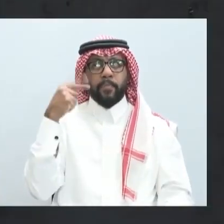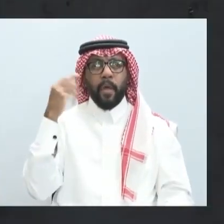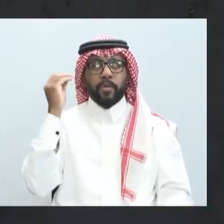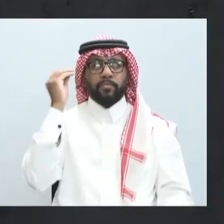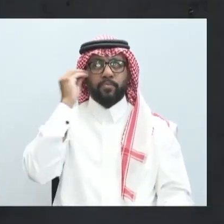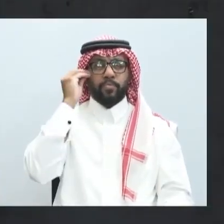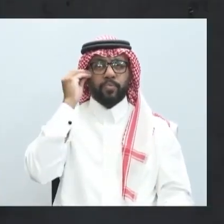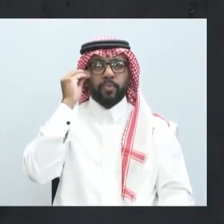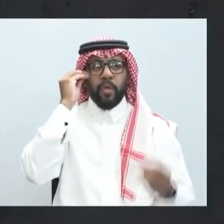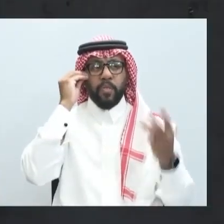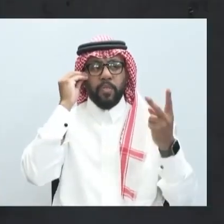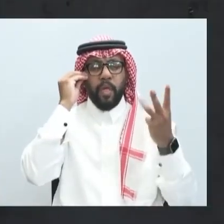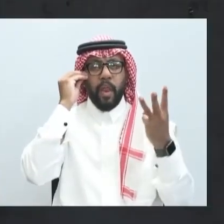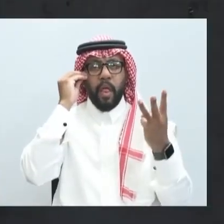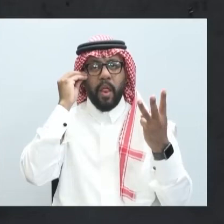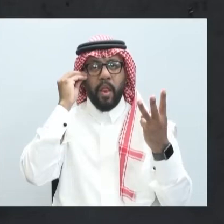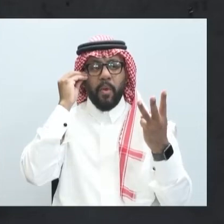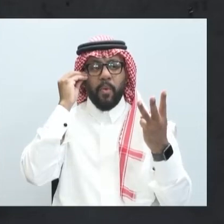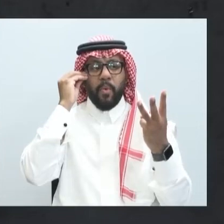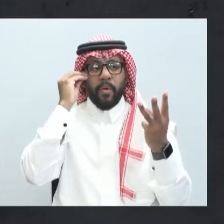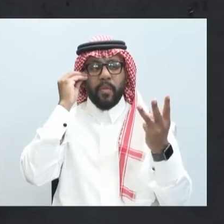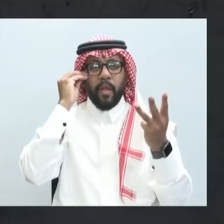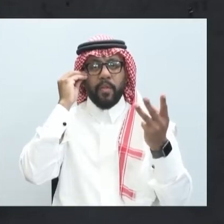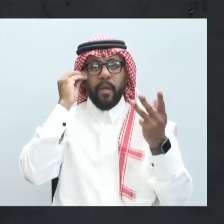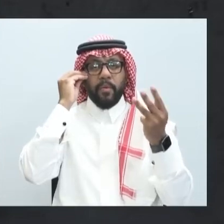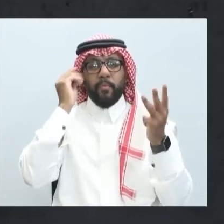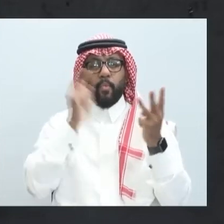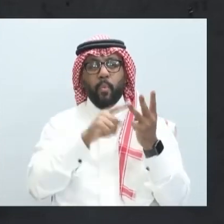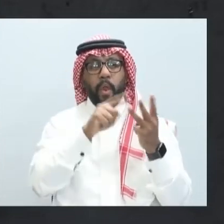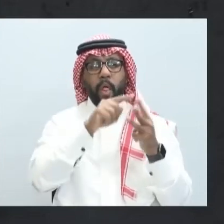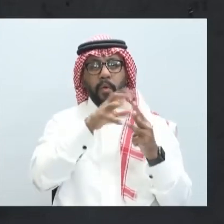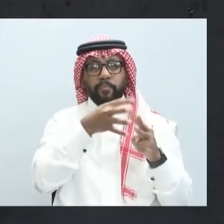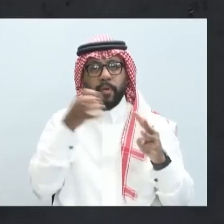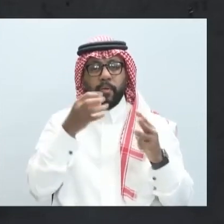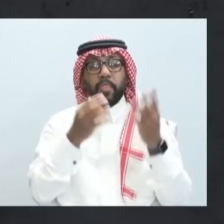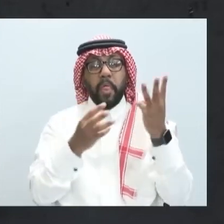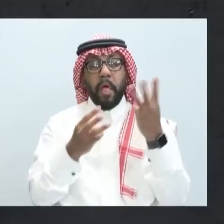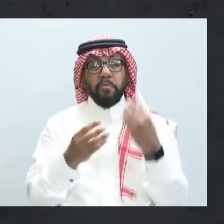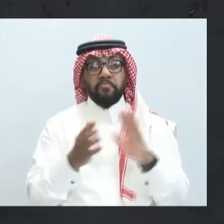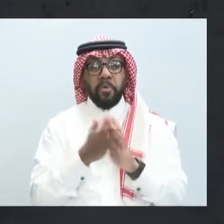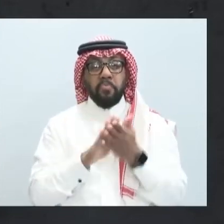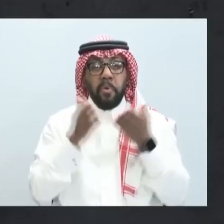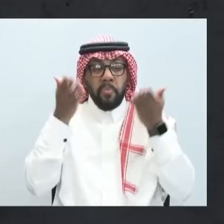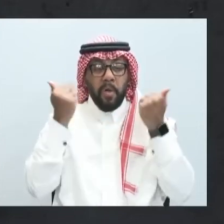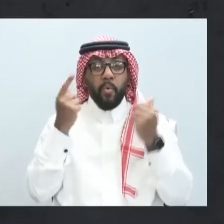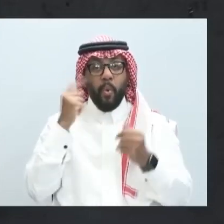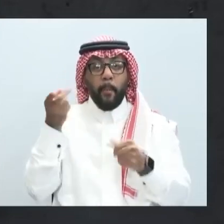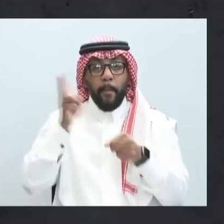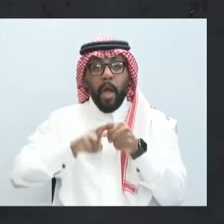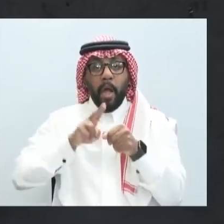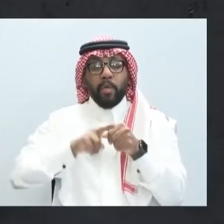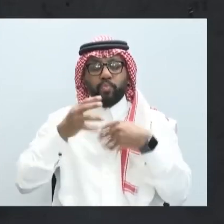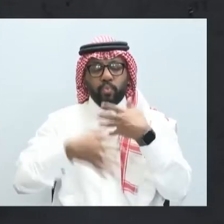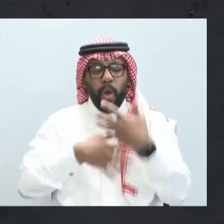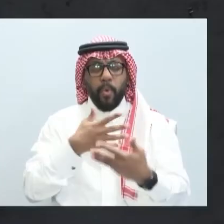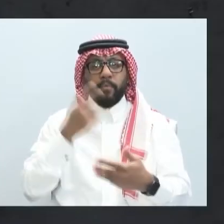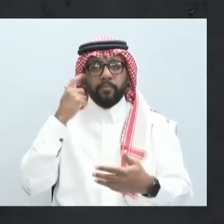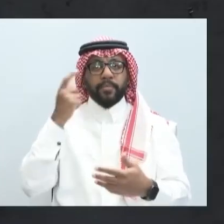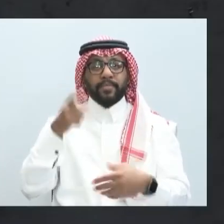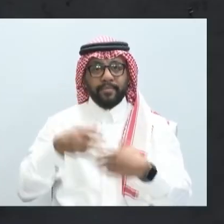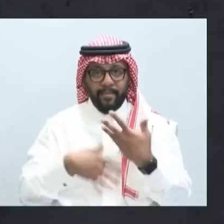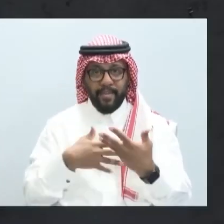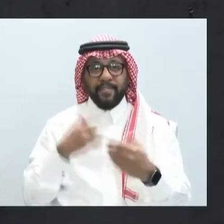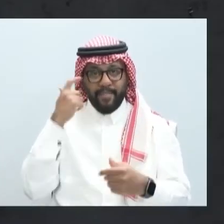ذهني وثلاثه في يدي كل مره ساقوم بالعد تنازليا بمقدار واحد كم مره ثلاث مرات